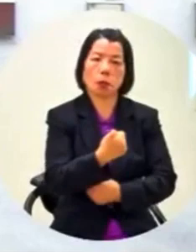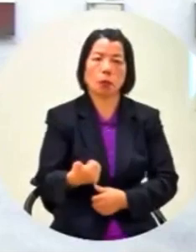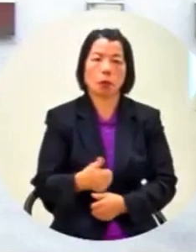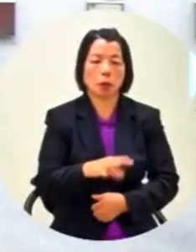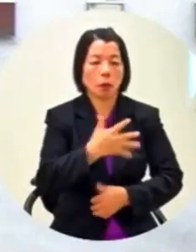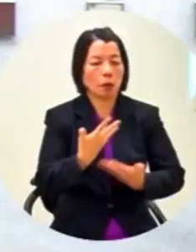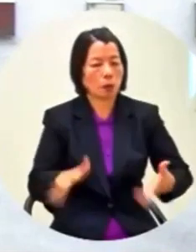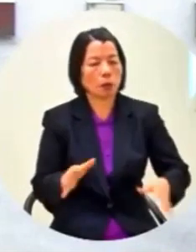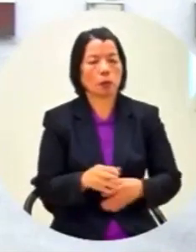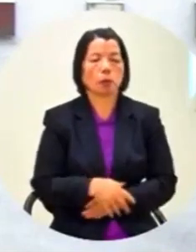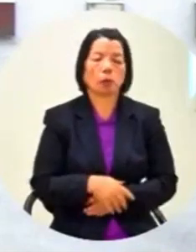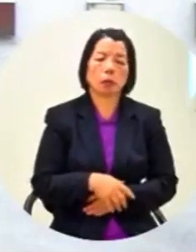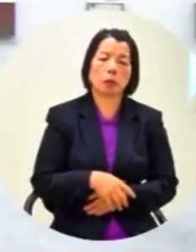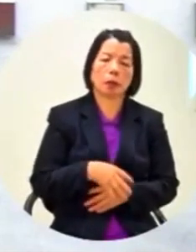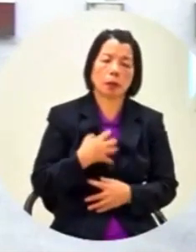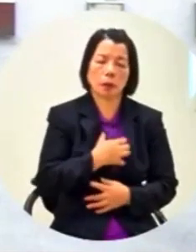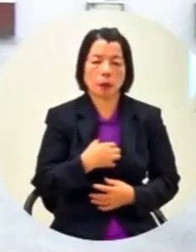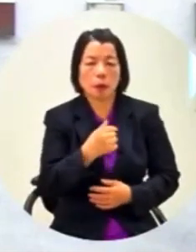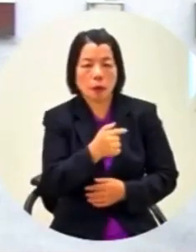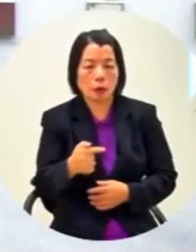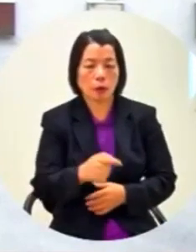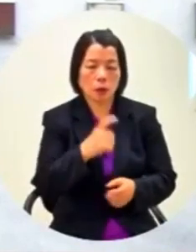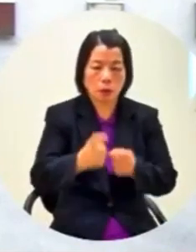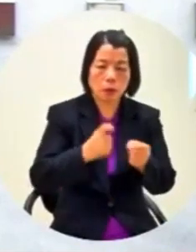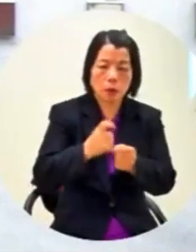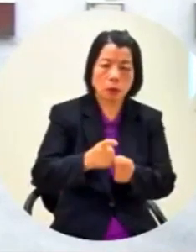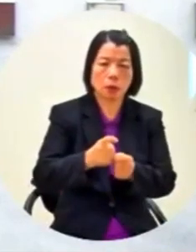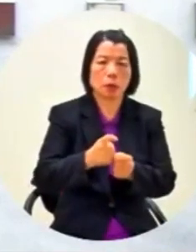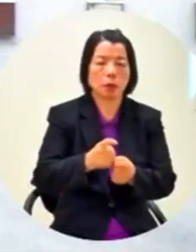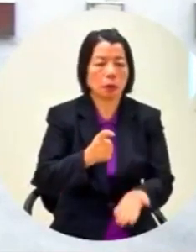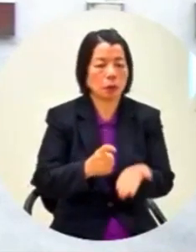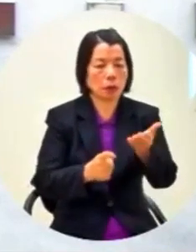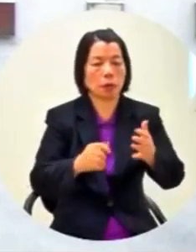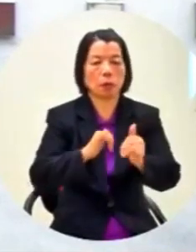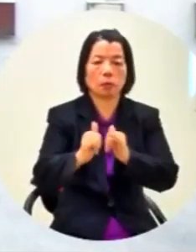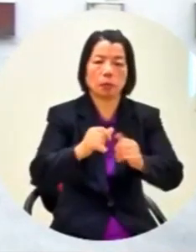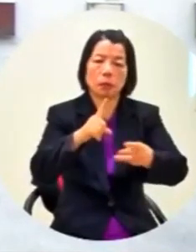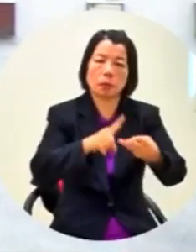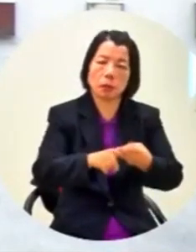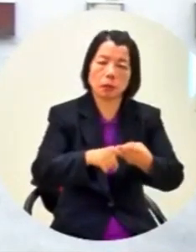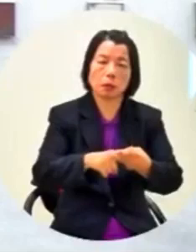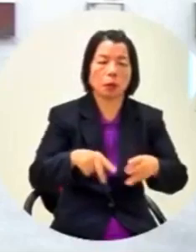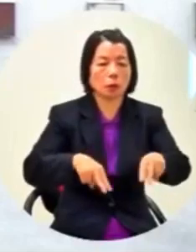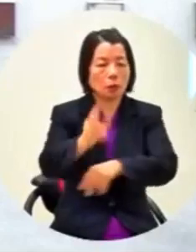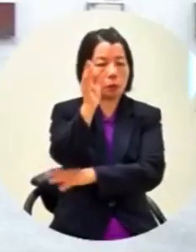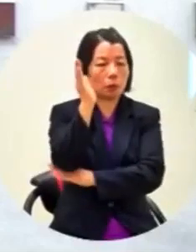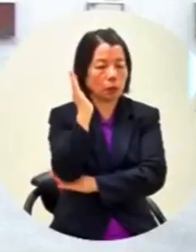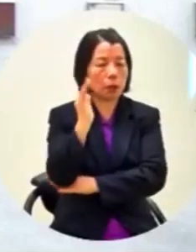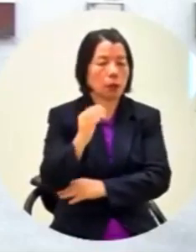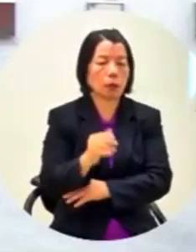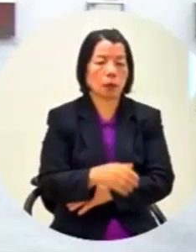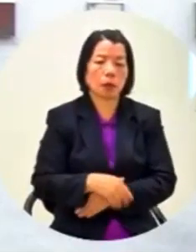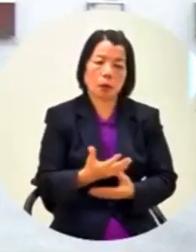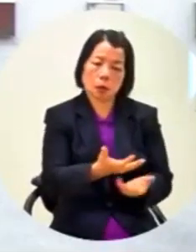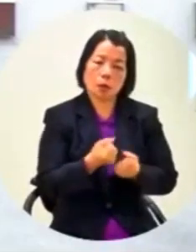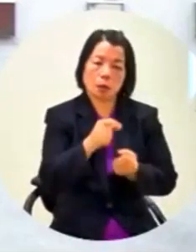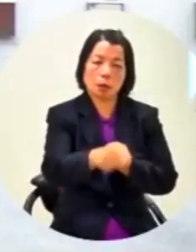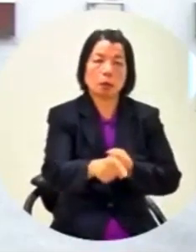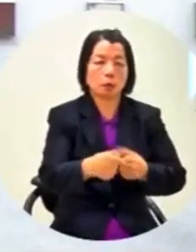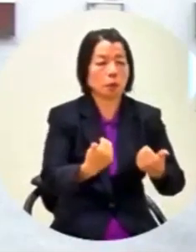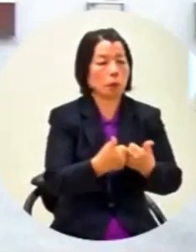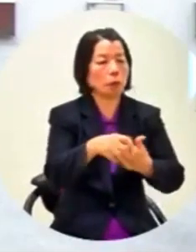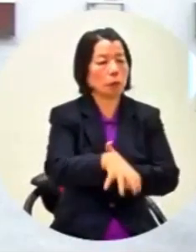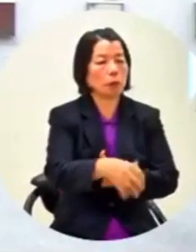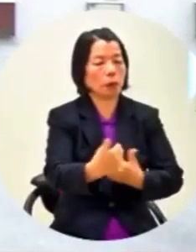感慨。几十年来台湾民主政治，行政部门接受立法部门的监督质询，